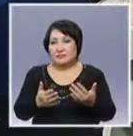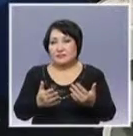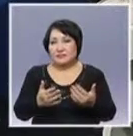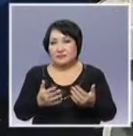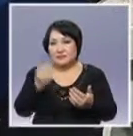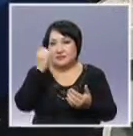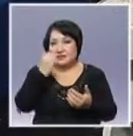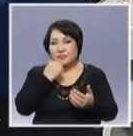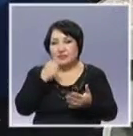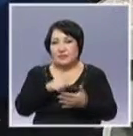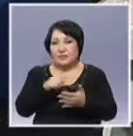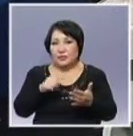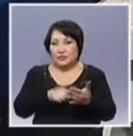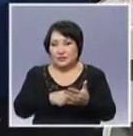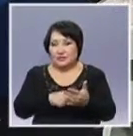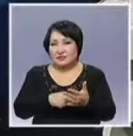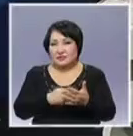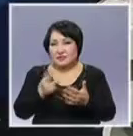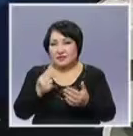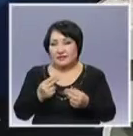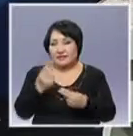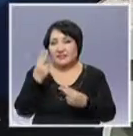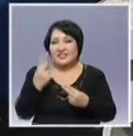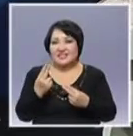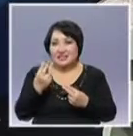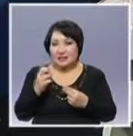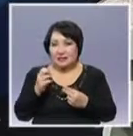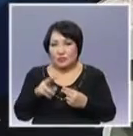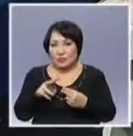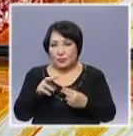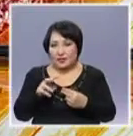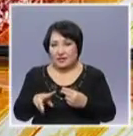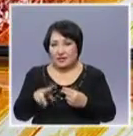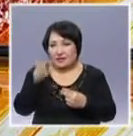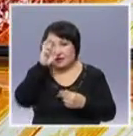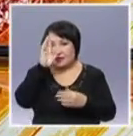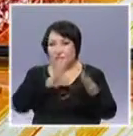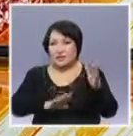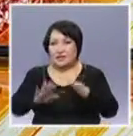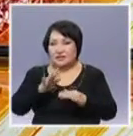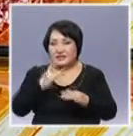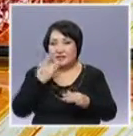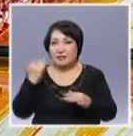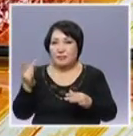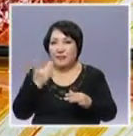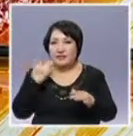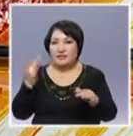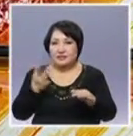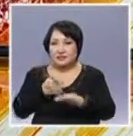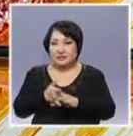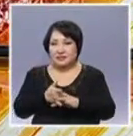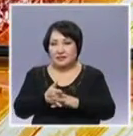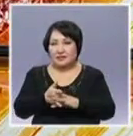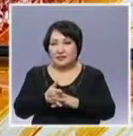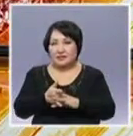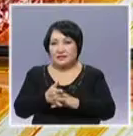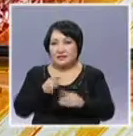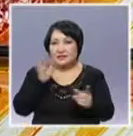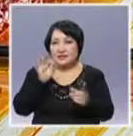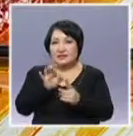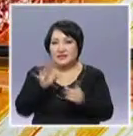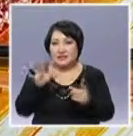спасибо за вопрос. В целом государственная политика нацелена на то, что